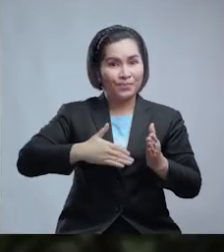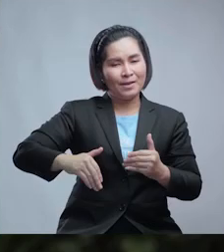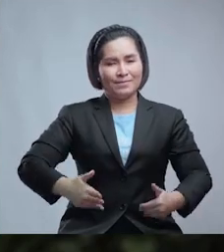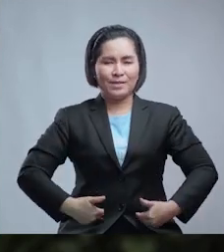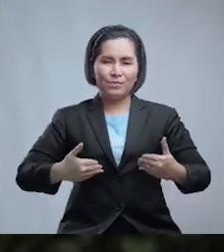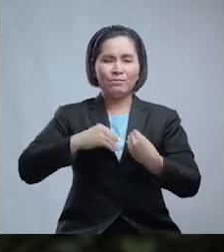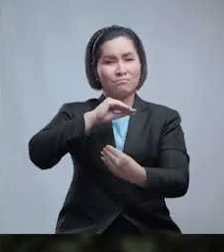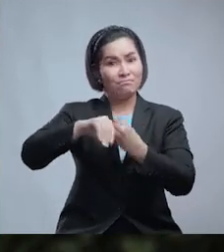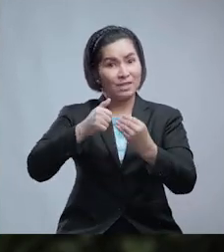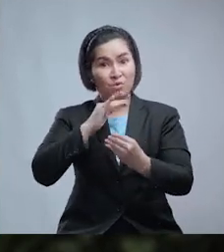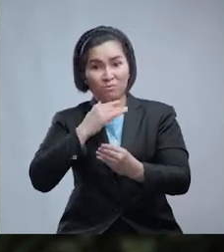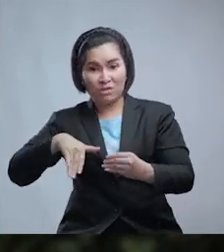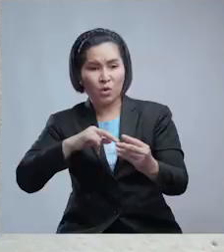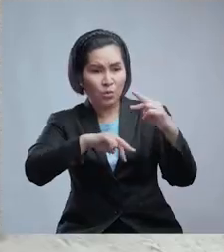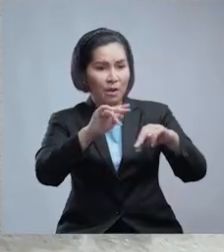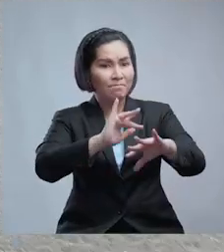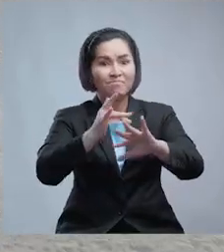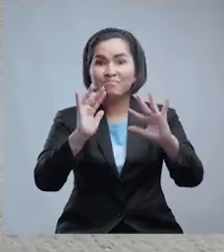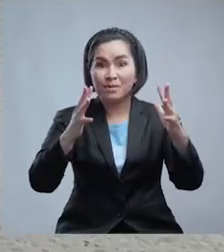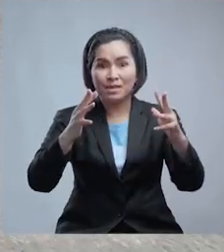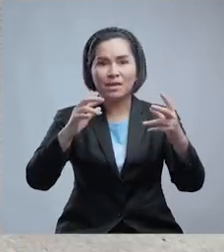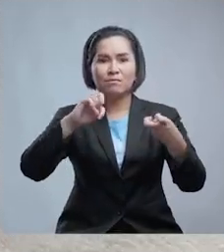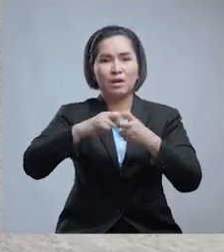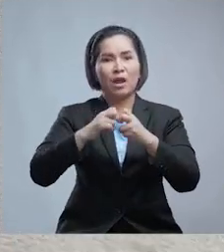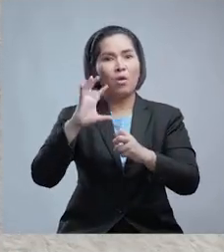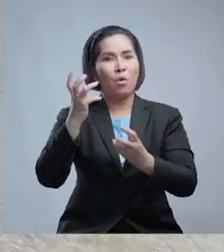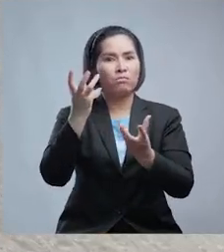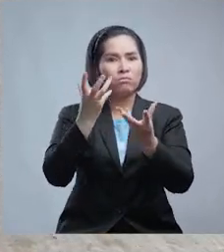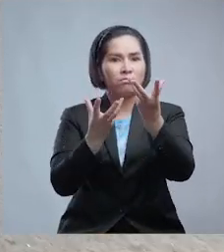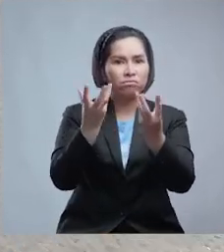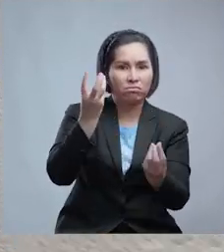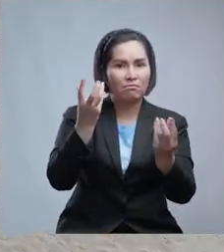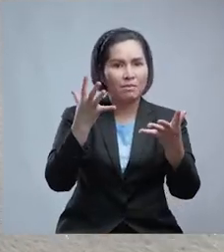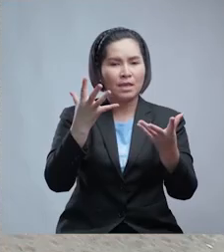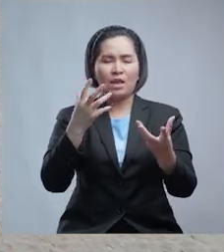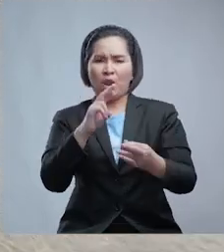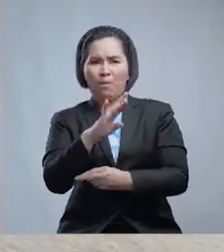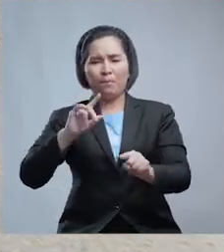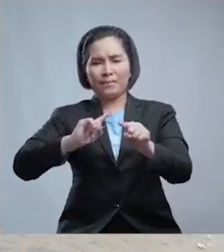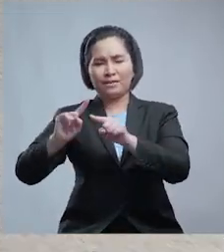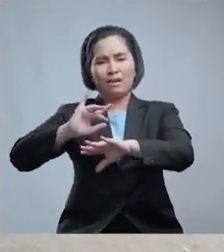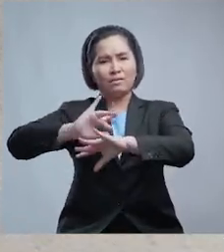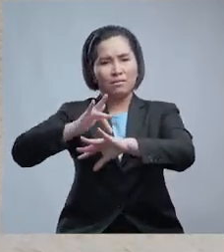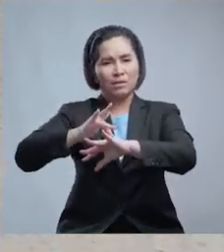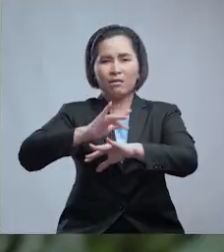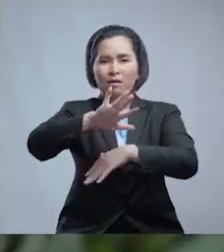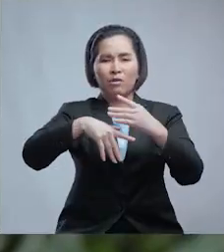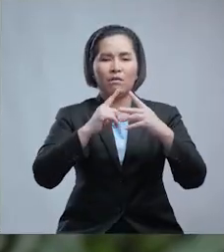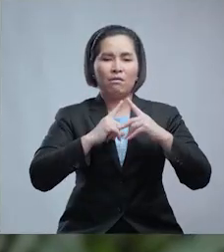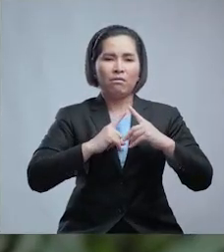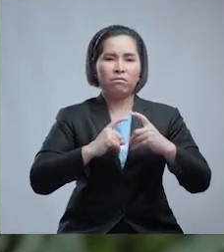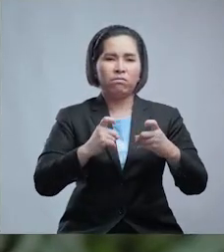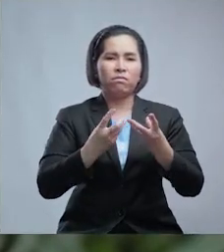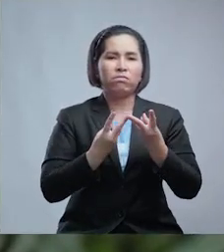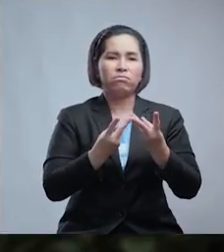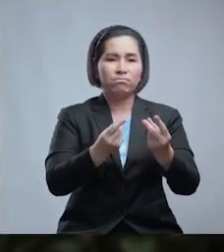ยงเราอยู่ถ้าเกิดว่าเราไม่ช่วยกันดูแลธรรมชาติความสมดุลของโลกความสมดุลของระบบนิเวศต่างๆที่หล่อเลี้ยงเราอยู่มันก็จะค่อย